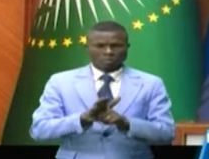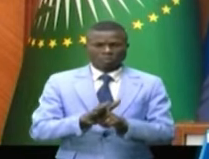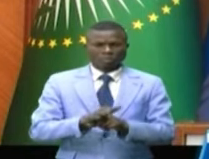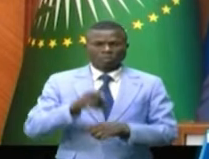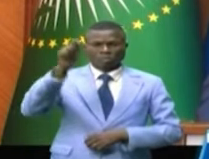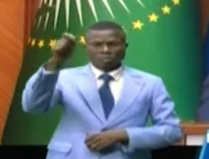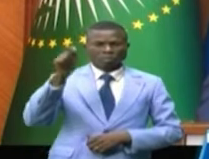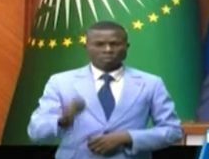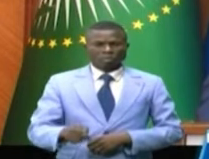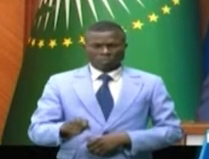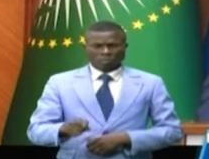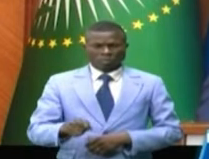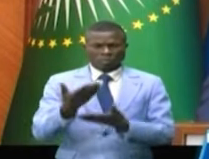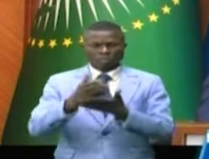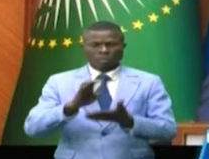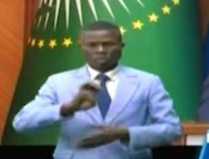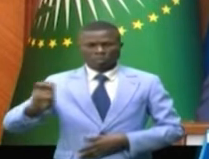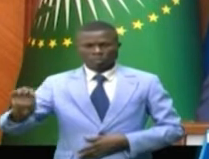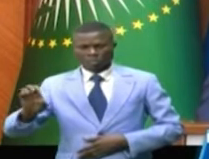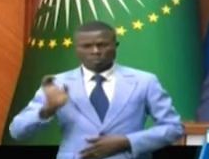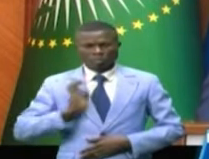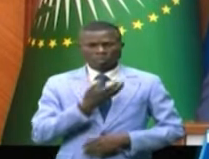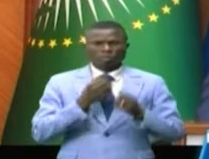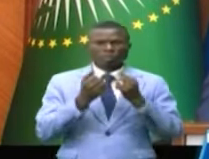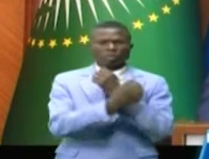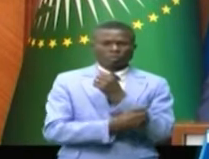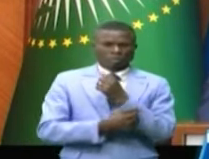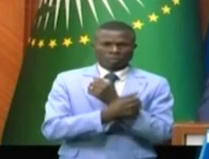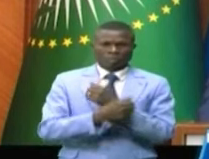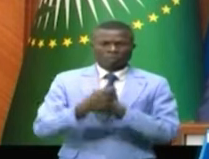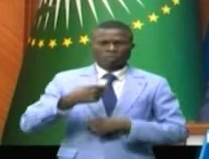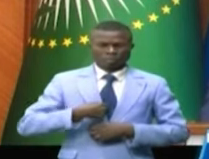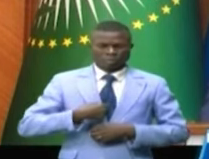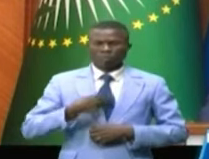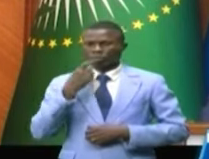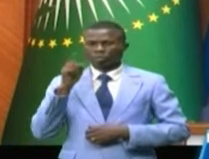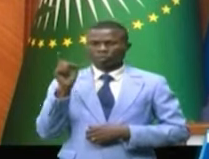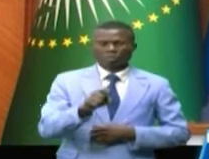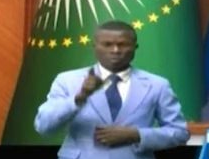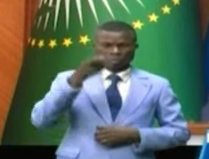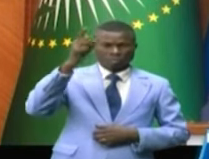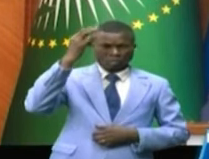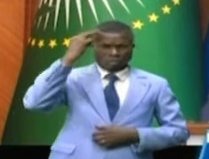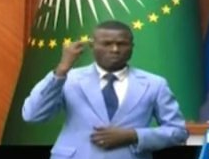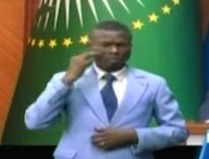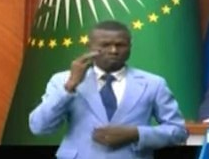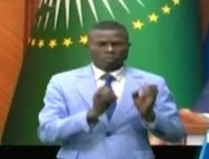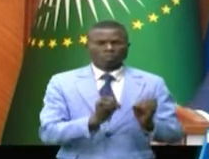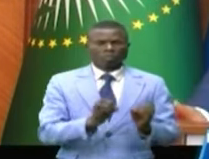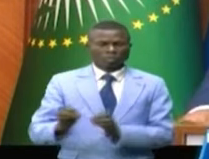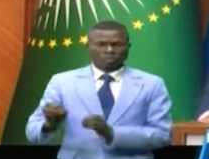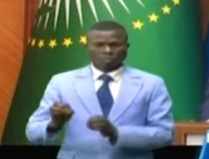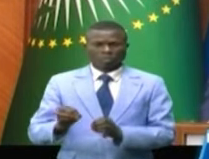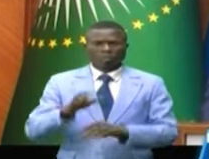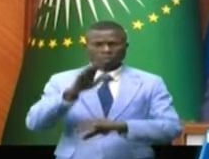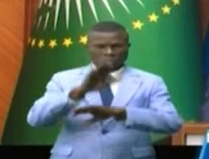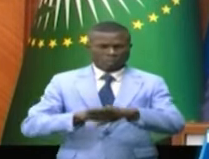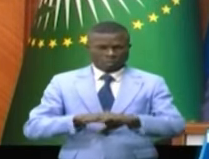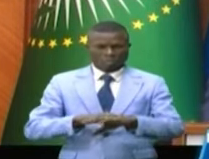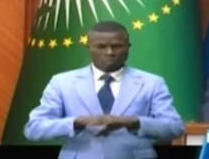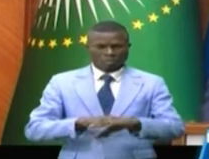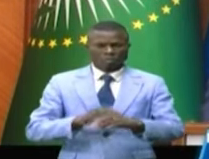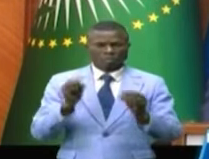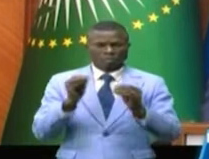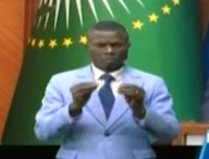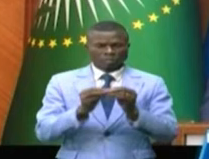forces vives de la partie est de notre pays, j'ai donc instruit le Premier ministre d'organiser et de convoquer une